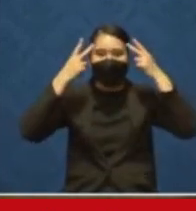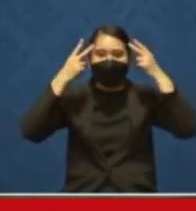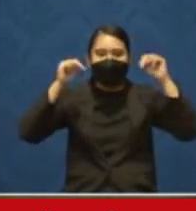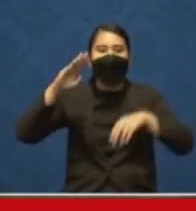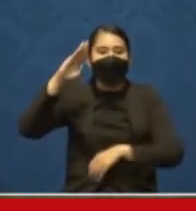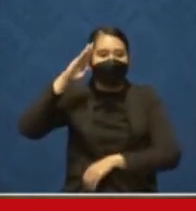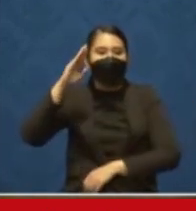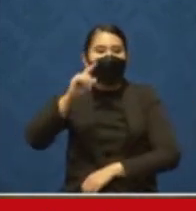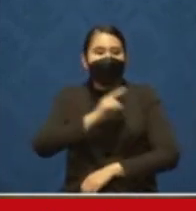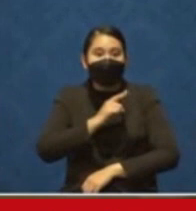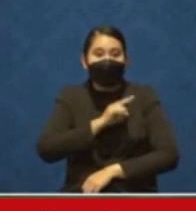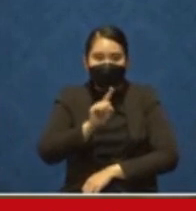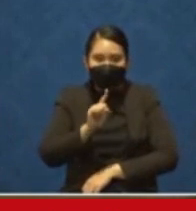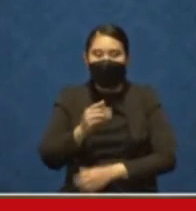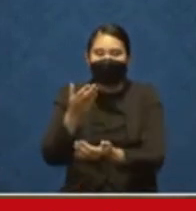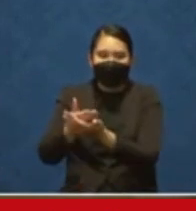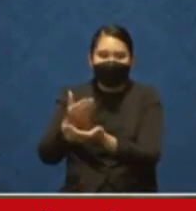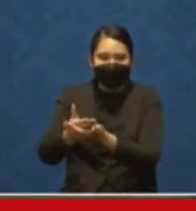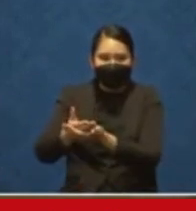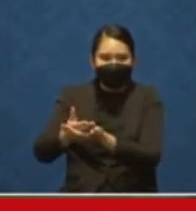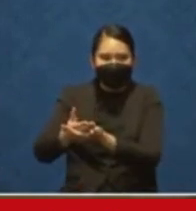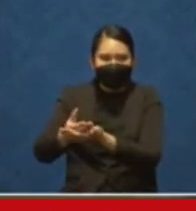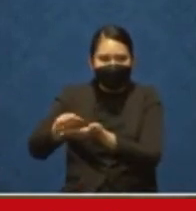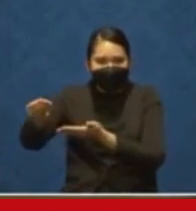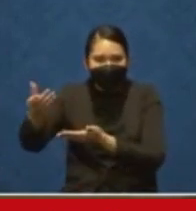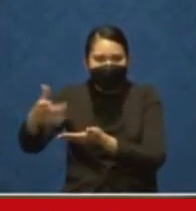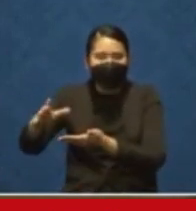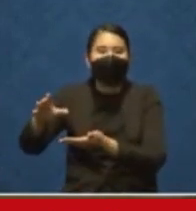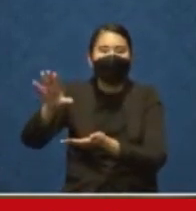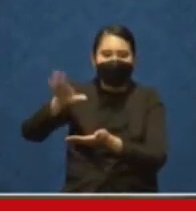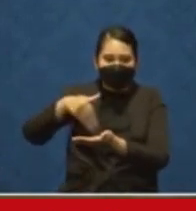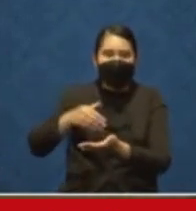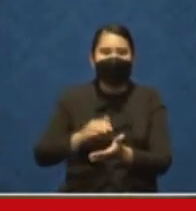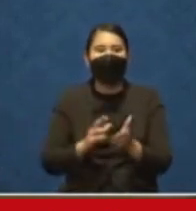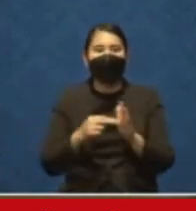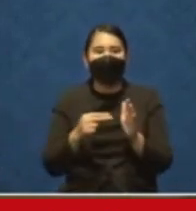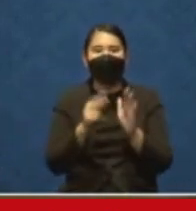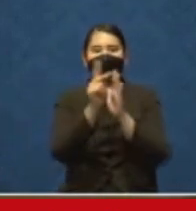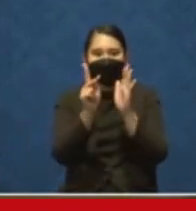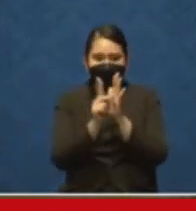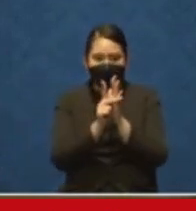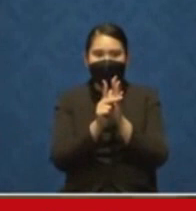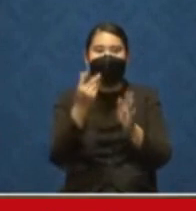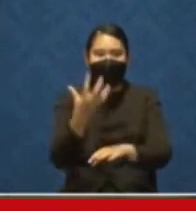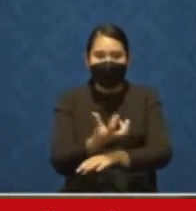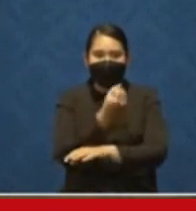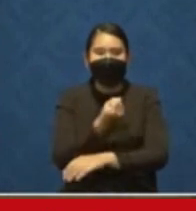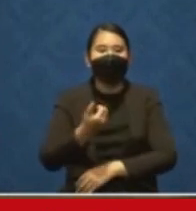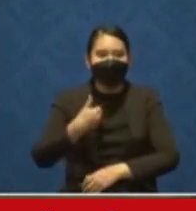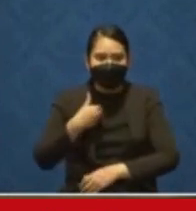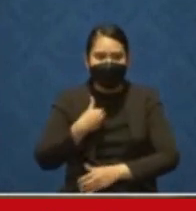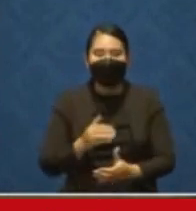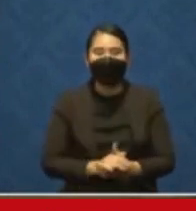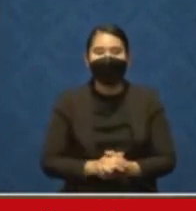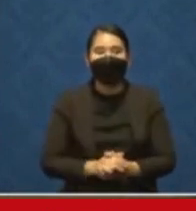60ประมาณนั้น 062พ่อนะนี่รัฐบาลประยุทธ์มีหน้าที่อะไรมีหน้าที่ต้อง